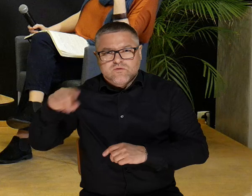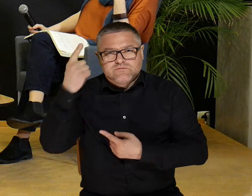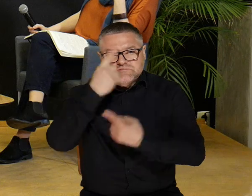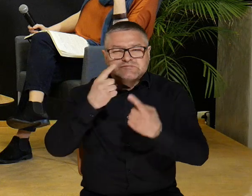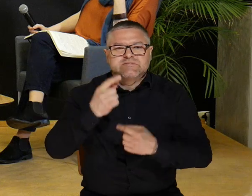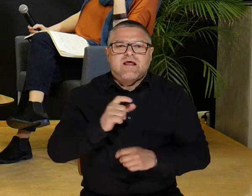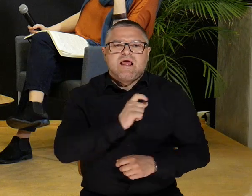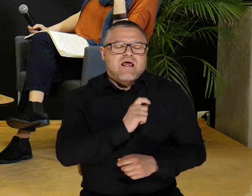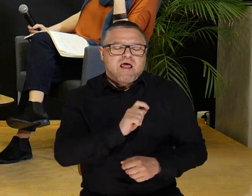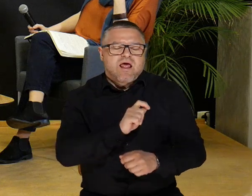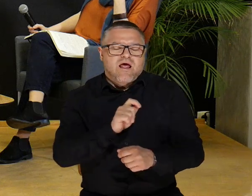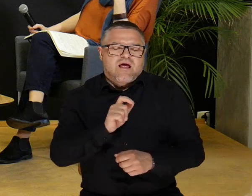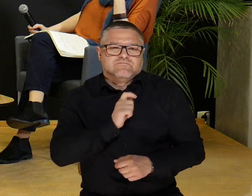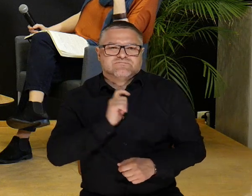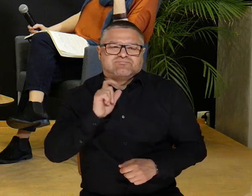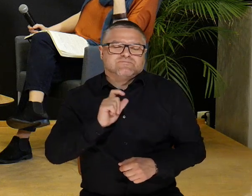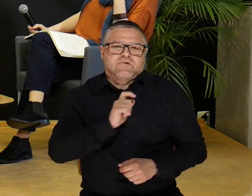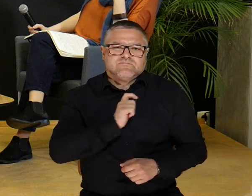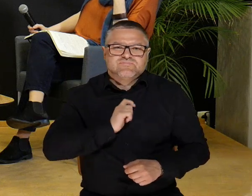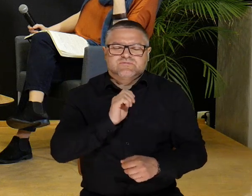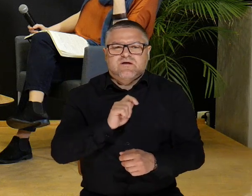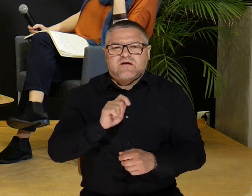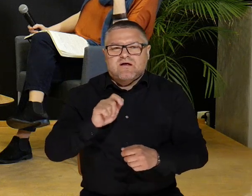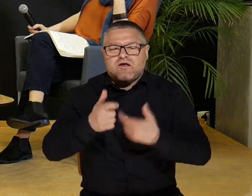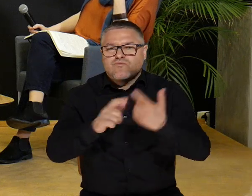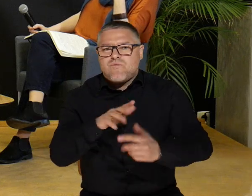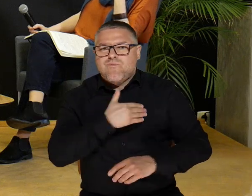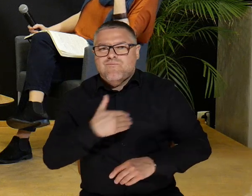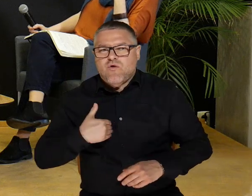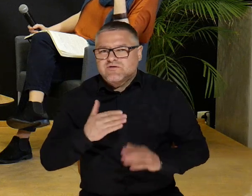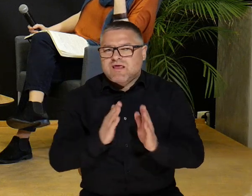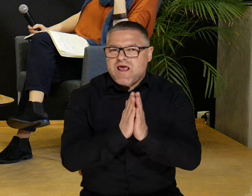inteligencji katolickiej z Polski z ich rówieśnikami,